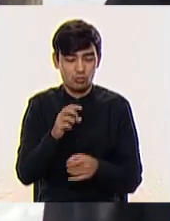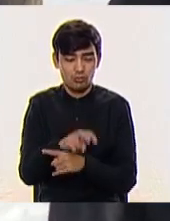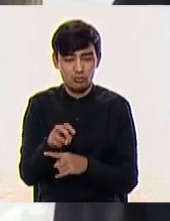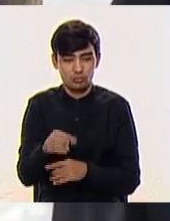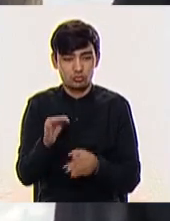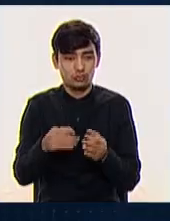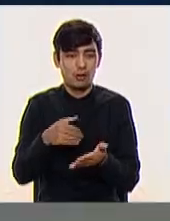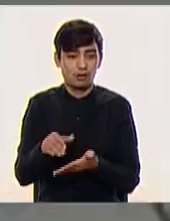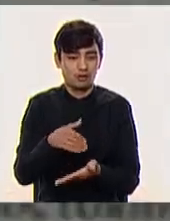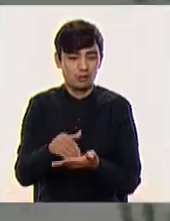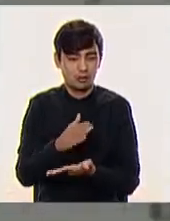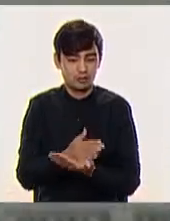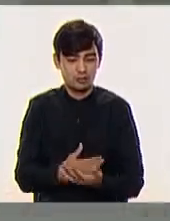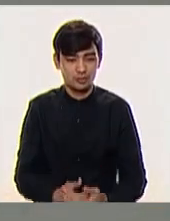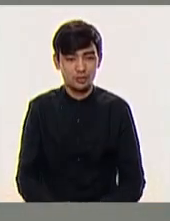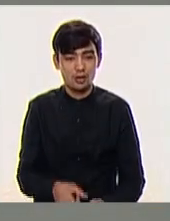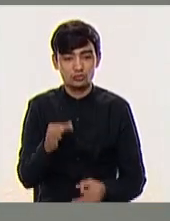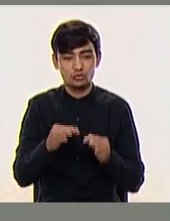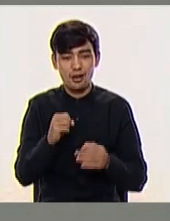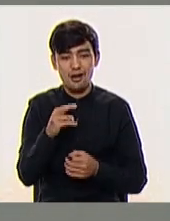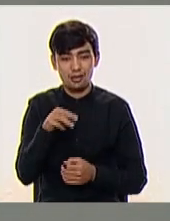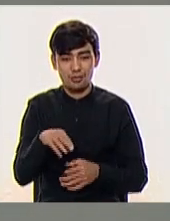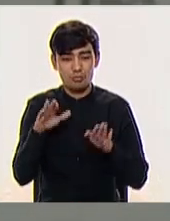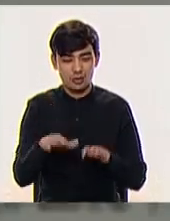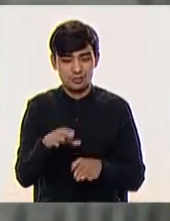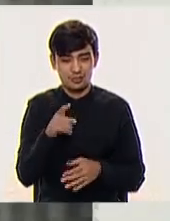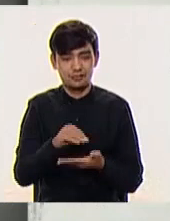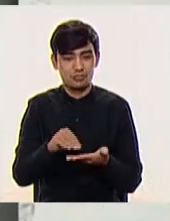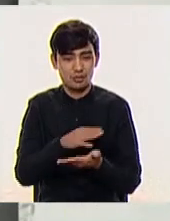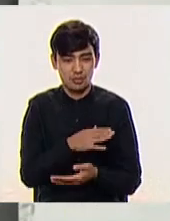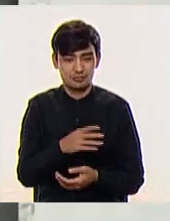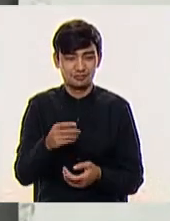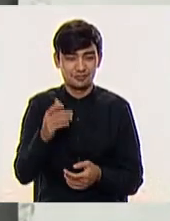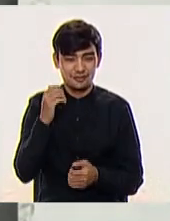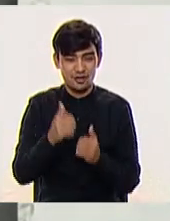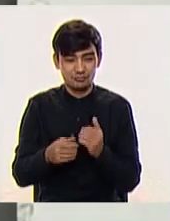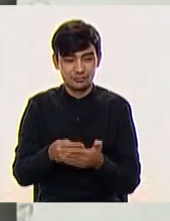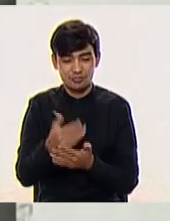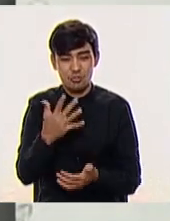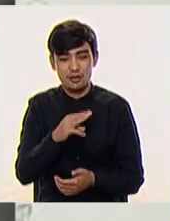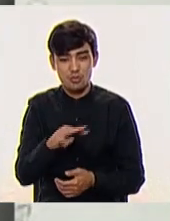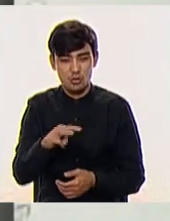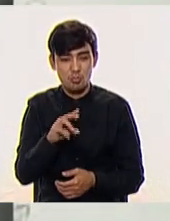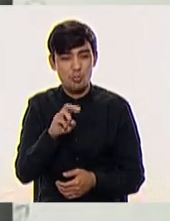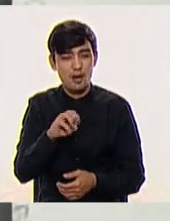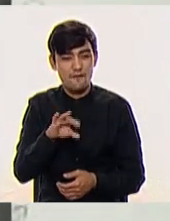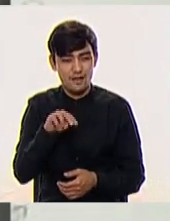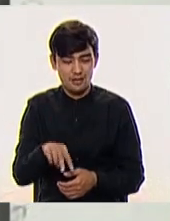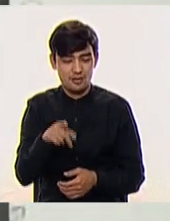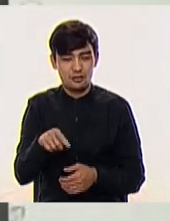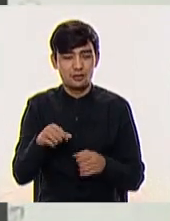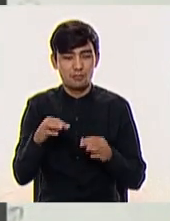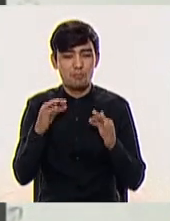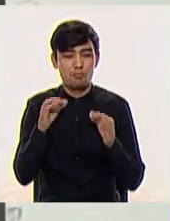суд ему отказывает. В судебных актах написано, что единовременная выплата в 5 миллионов дает Павлу Кецману только право на выезд